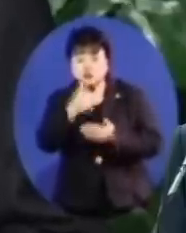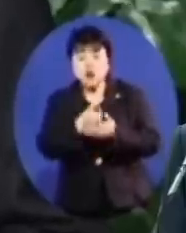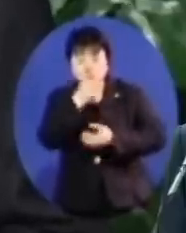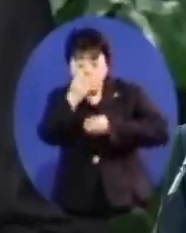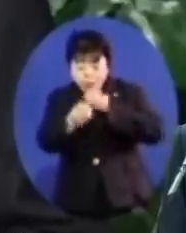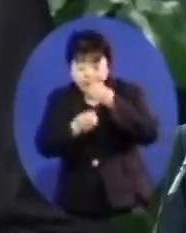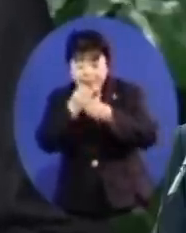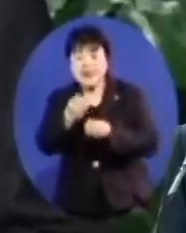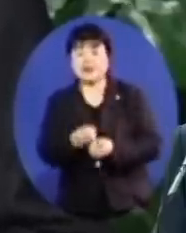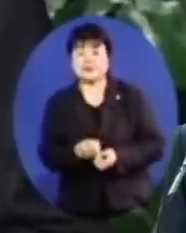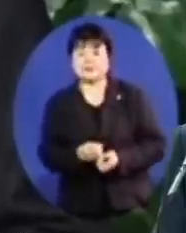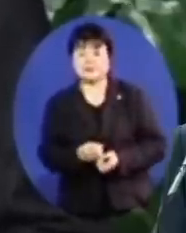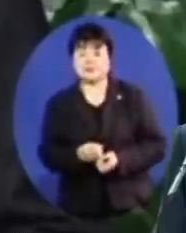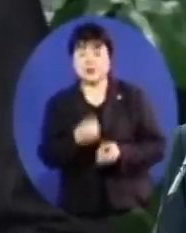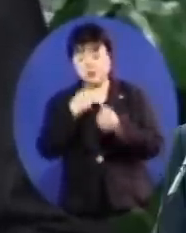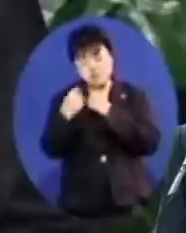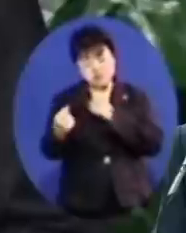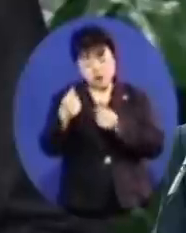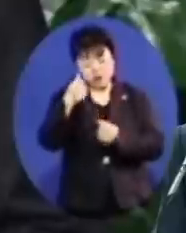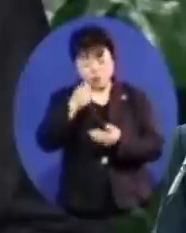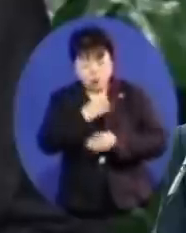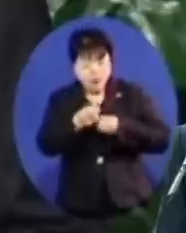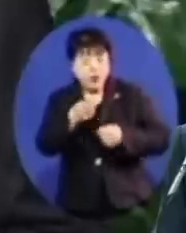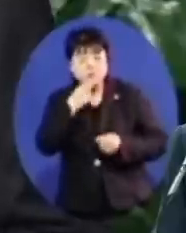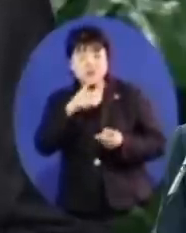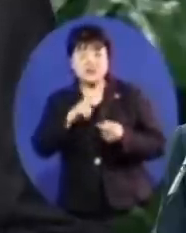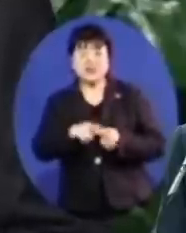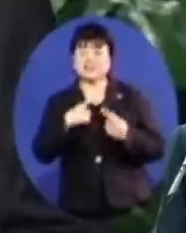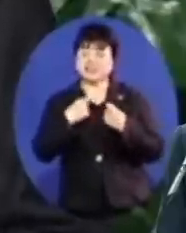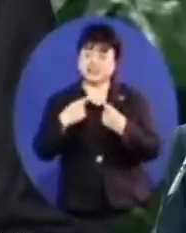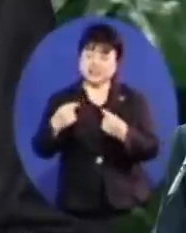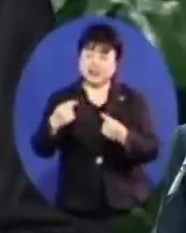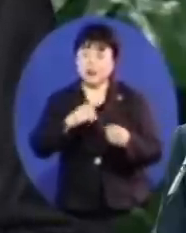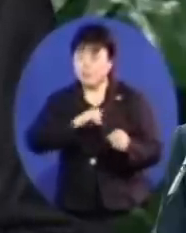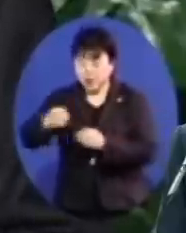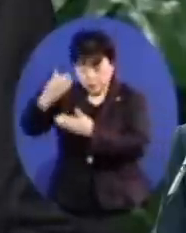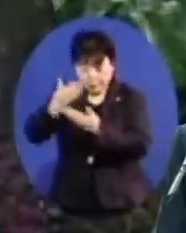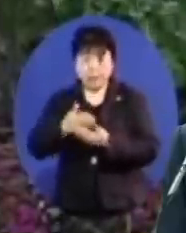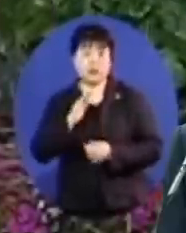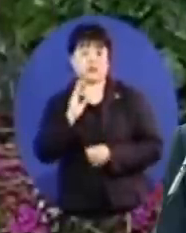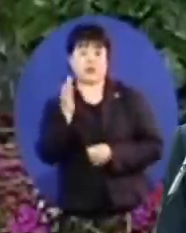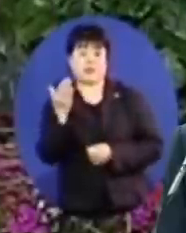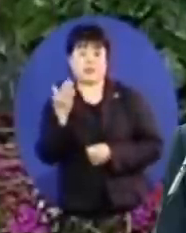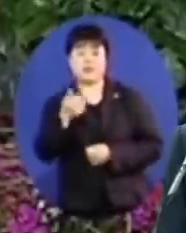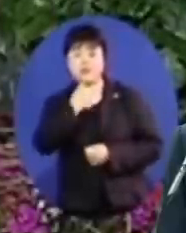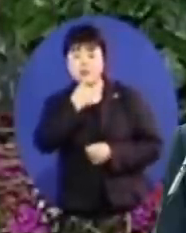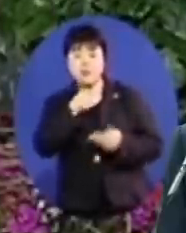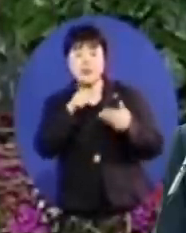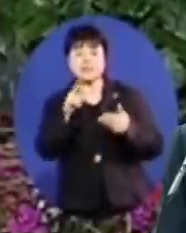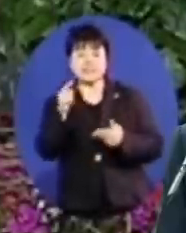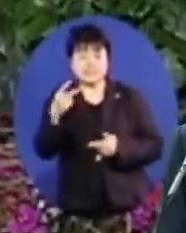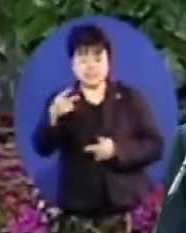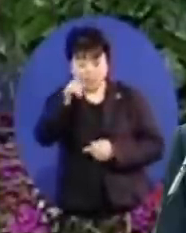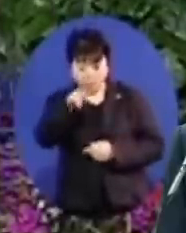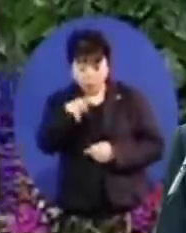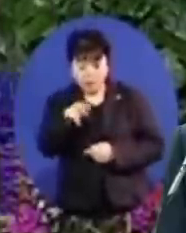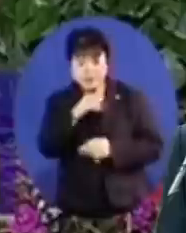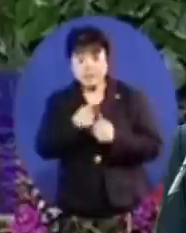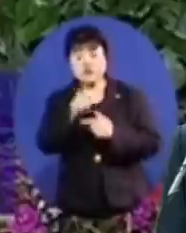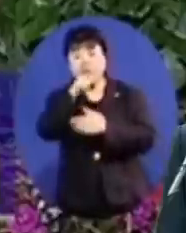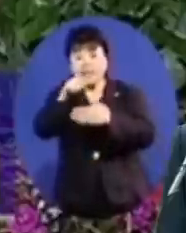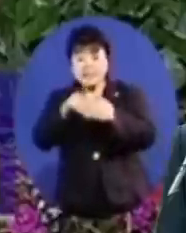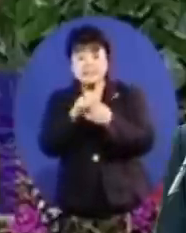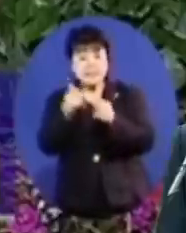수 있는 곳이 있는데도 불구하고 회개 안 하고 그냥 돌아다니면 버림받은 사람인 것입니다. 로마서 8장 1절로 2절에 이제 그리스도 예수 안에